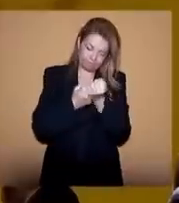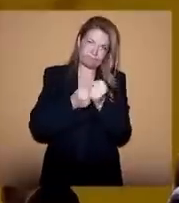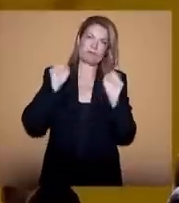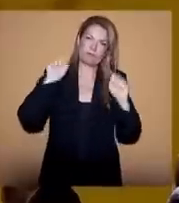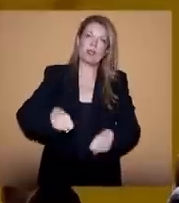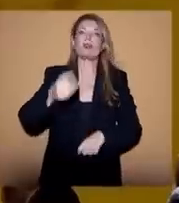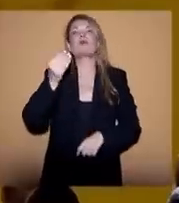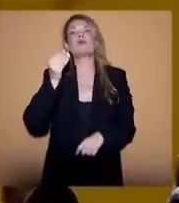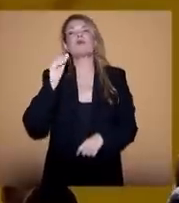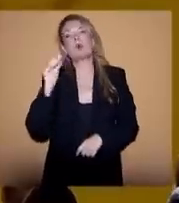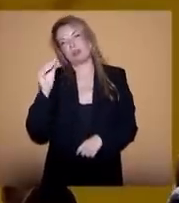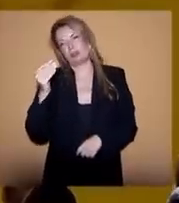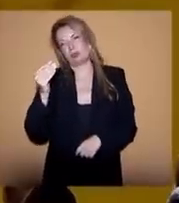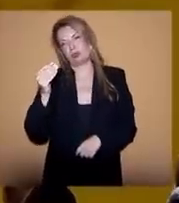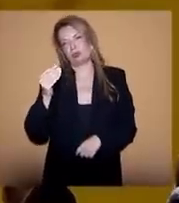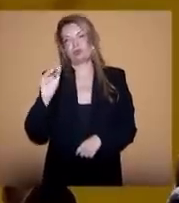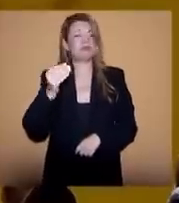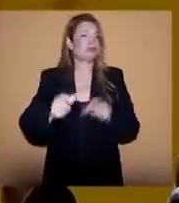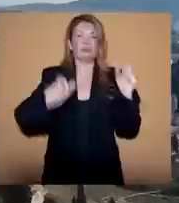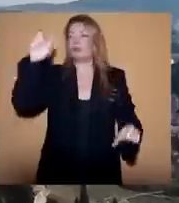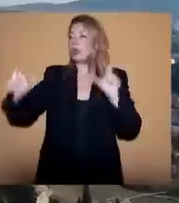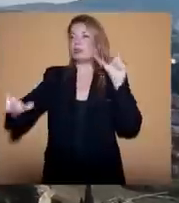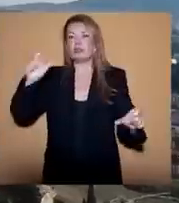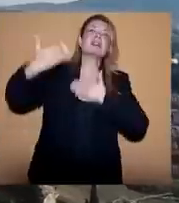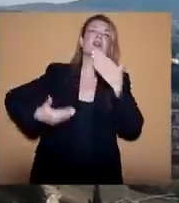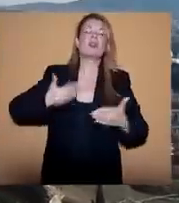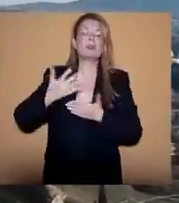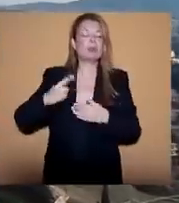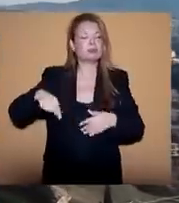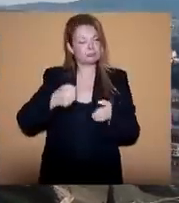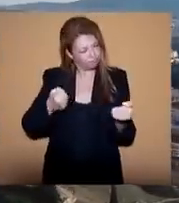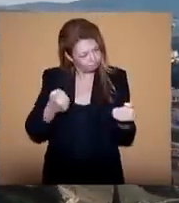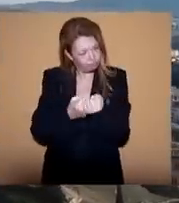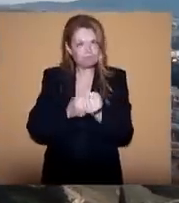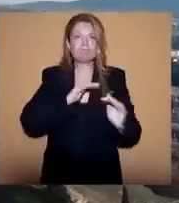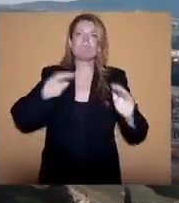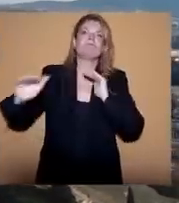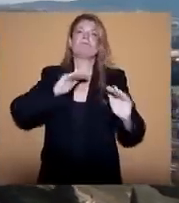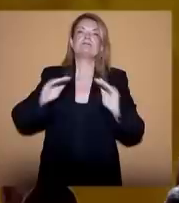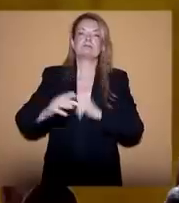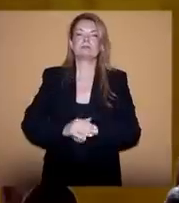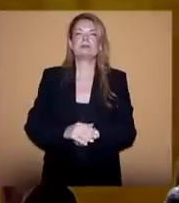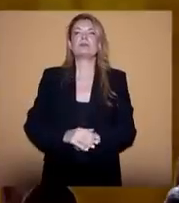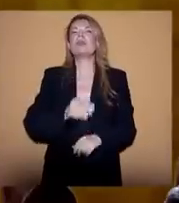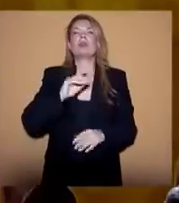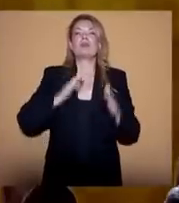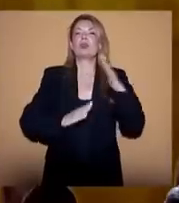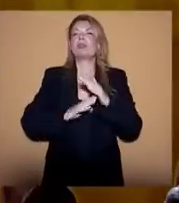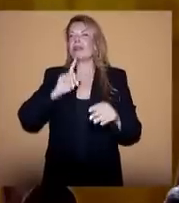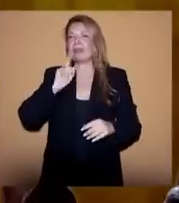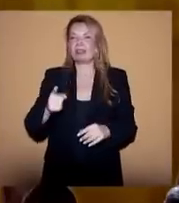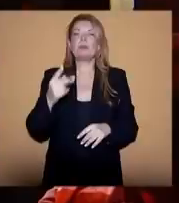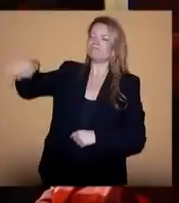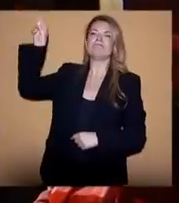πολιτισμό και τους ανθρώπους της πολιτισμικής δημιουργίας. Καταργούμε το Προεδρικό Διάταγμα 85